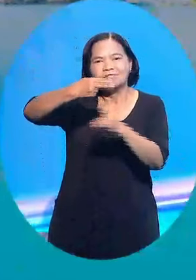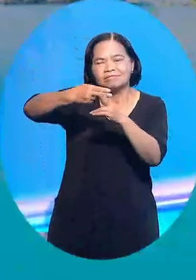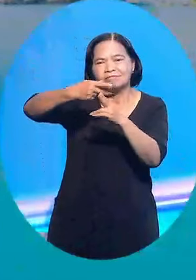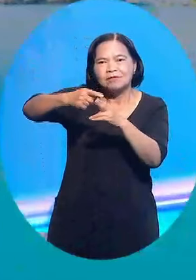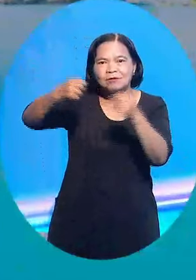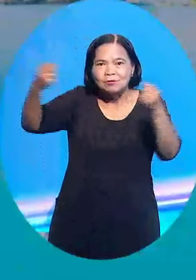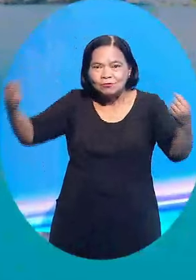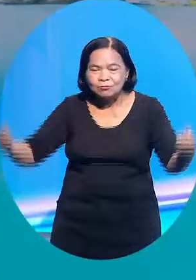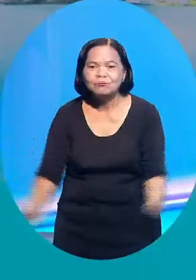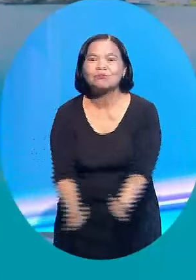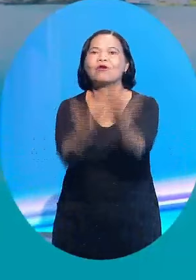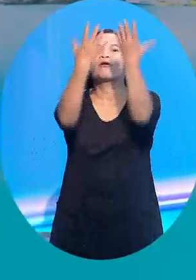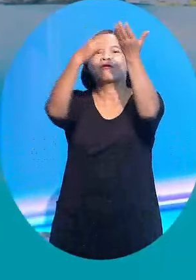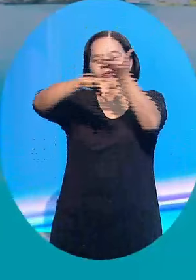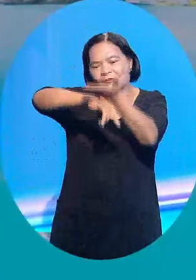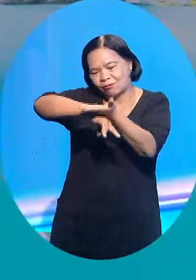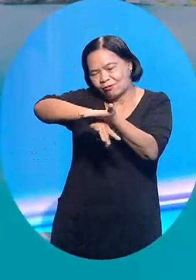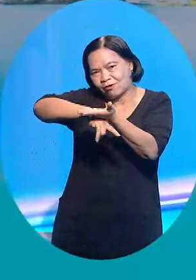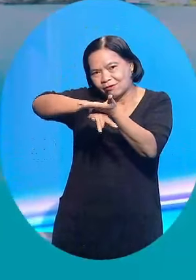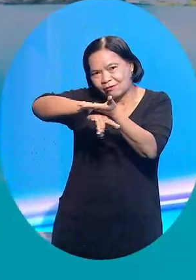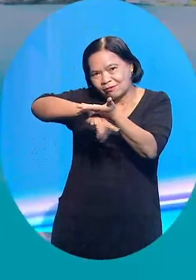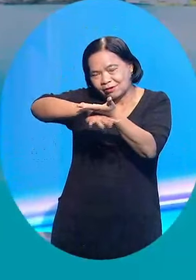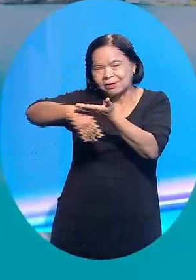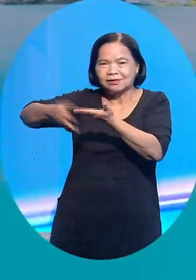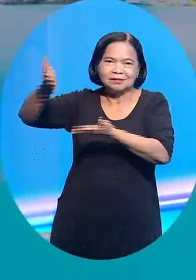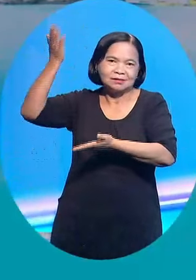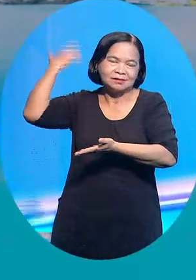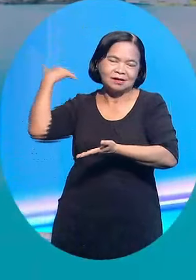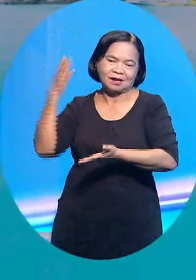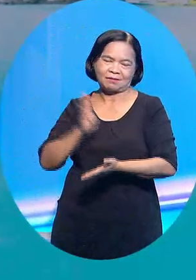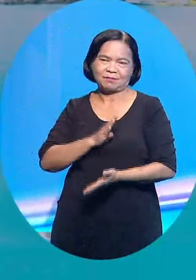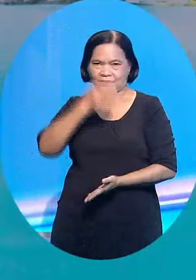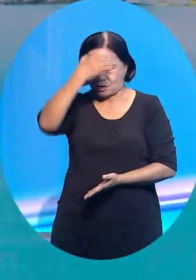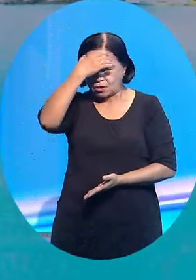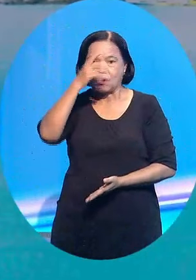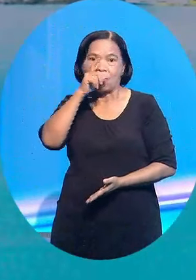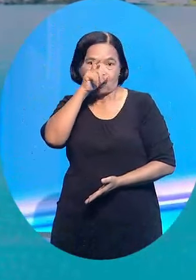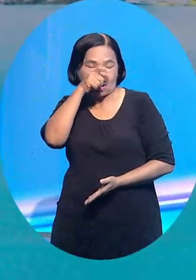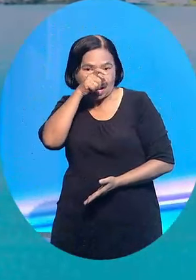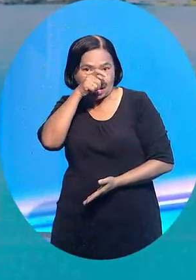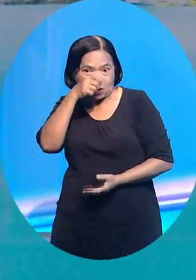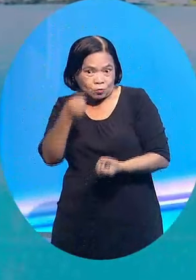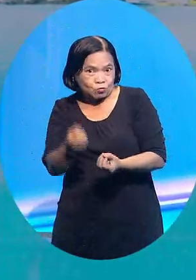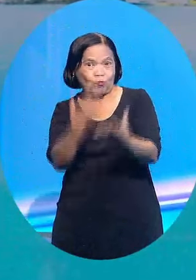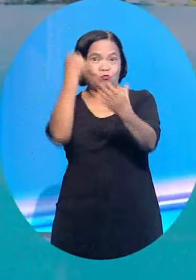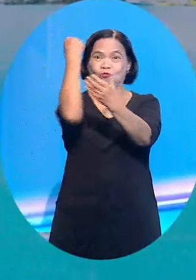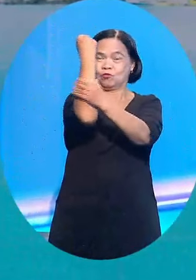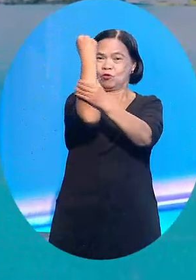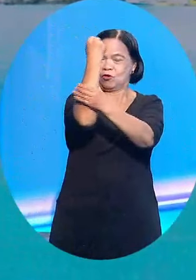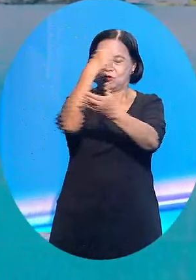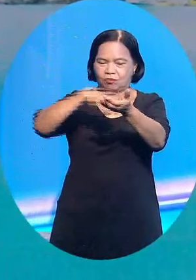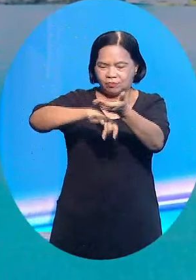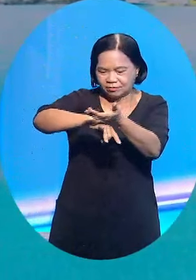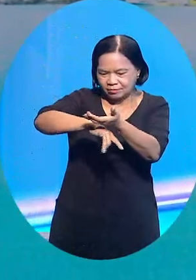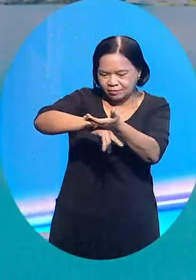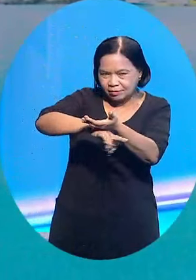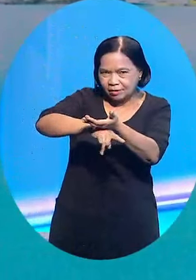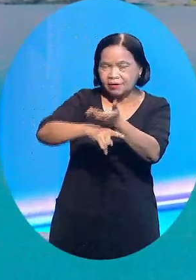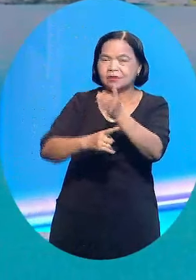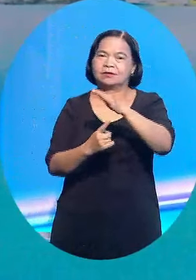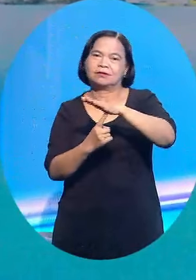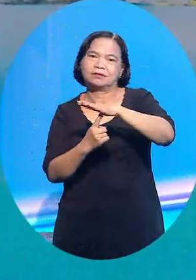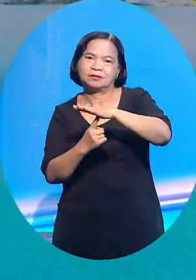một vụ nổ tại một quán cà phê ở St. Petersburg. Trước đó, thì Bộ Nội vụ Nga xác nhận một vụ nổ lớn đã xảy ra tại quán cà phê ở trung tâm thành phố St.